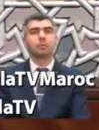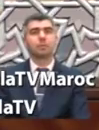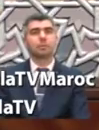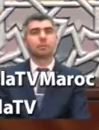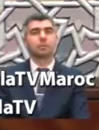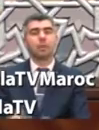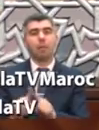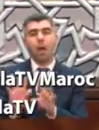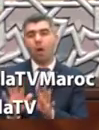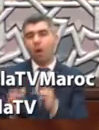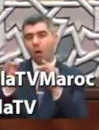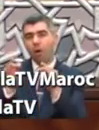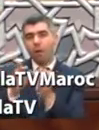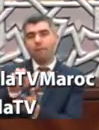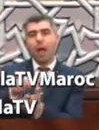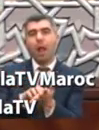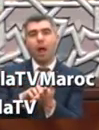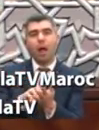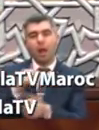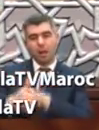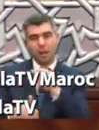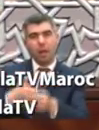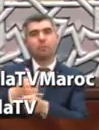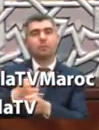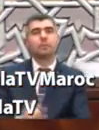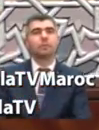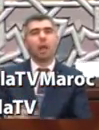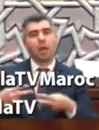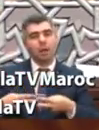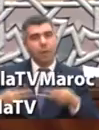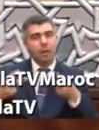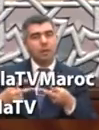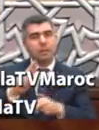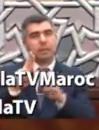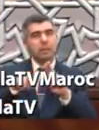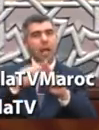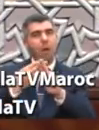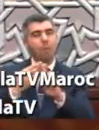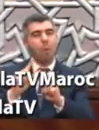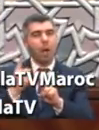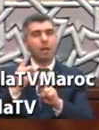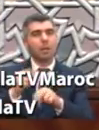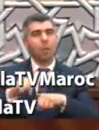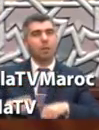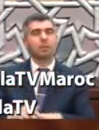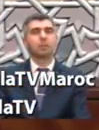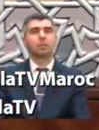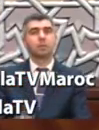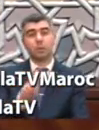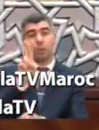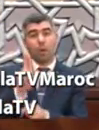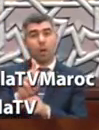تتعلق بحصيلة الموسم الفلاحي الحالي، إذا تقدم دفعة واحدة لكي تنال جوابا موحدا. السؤال الأول